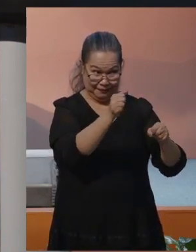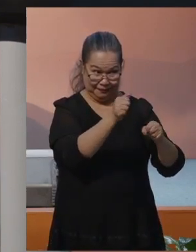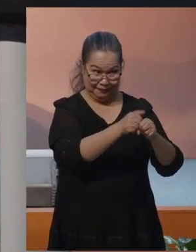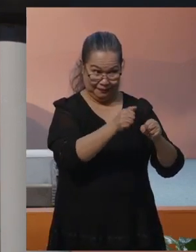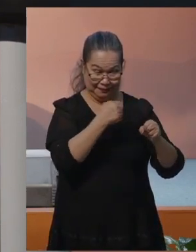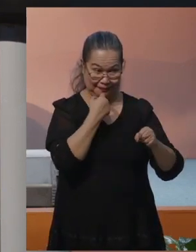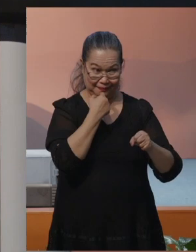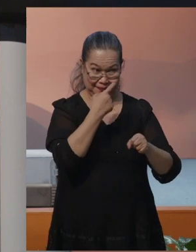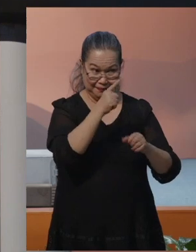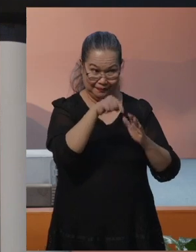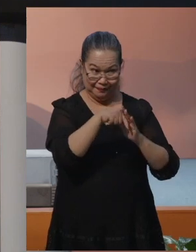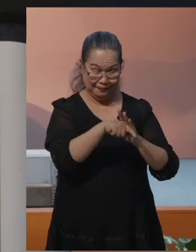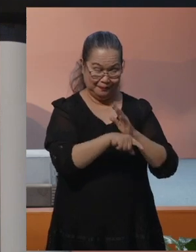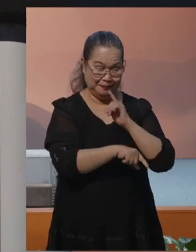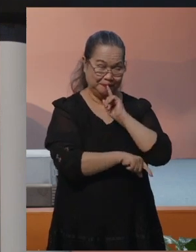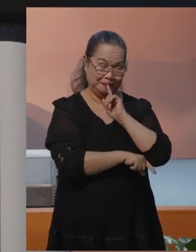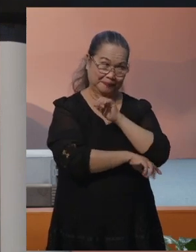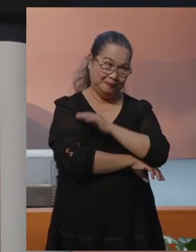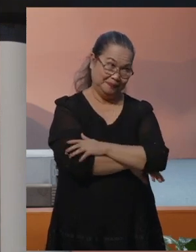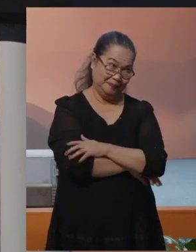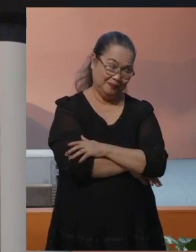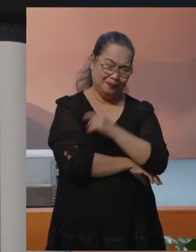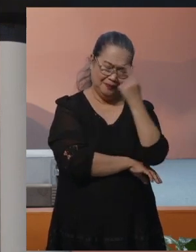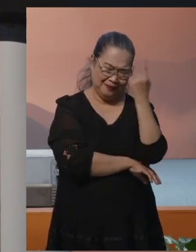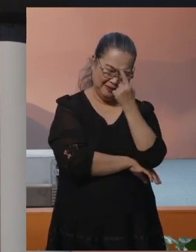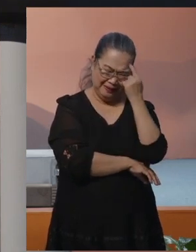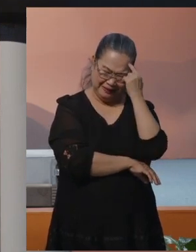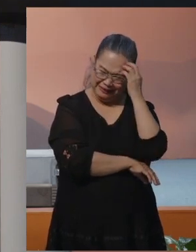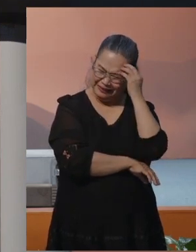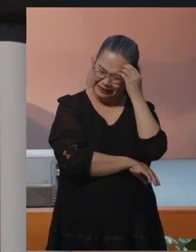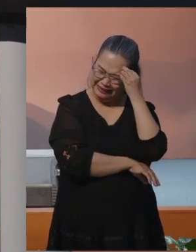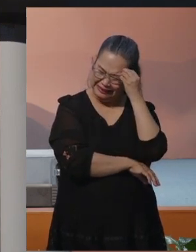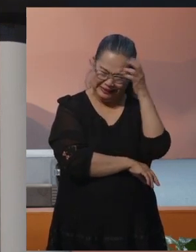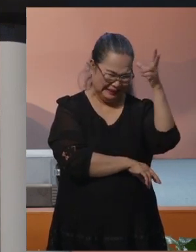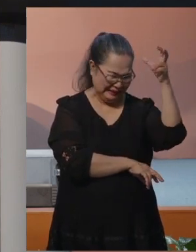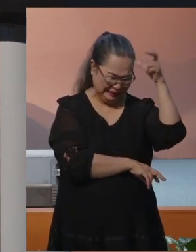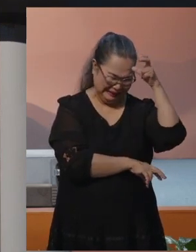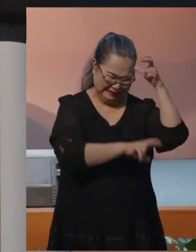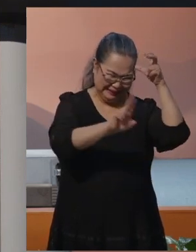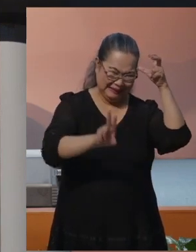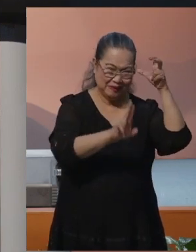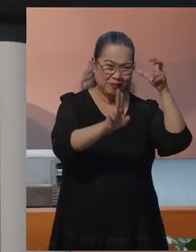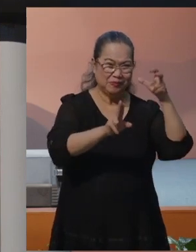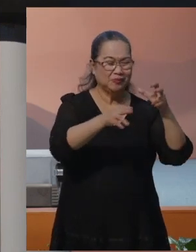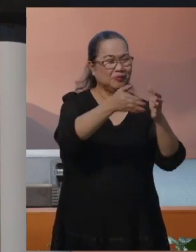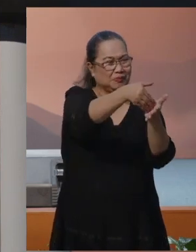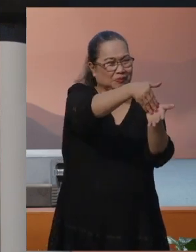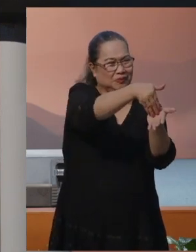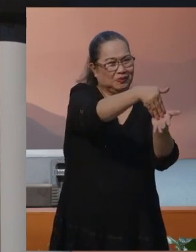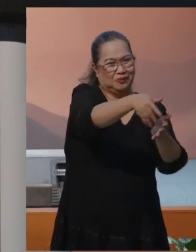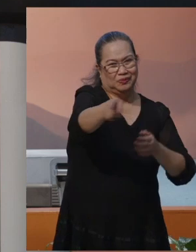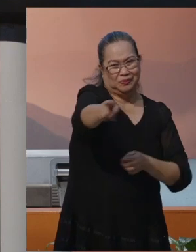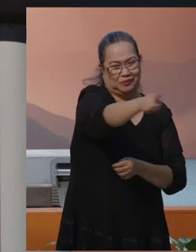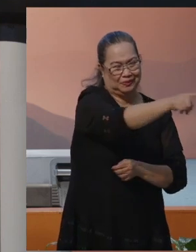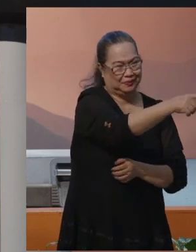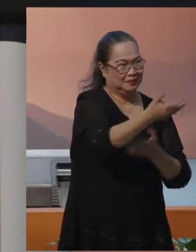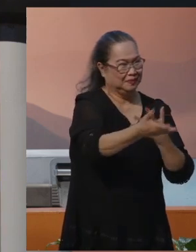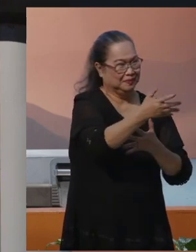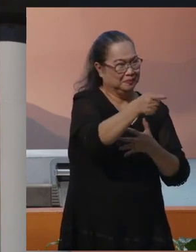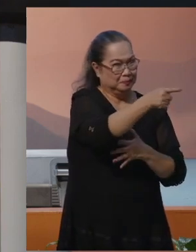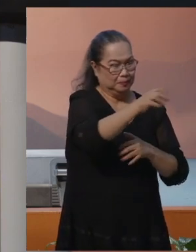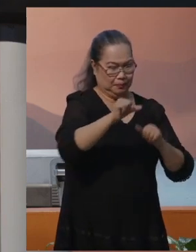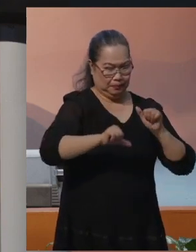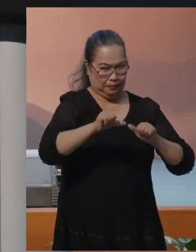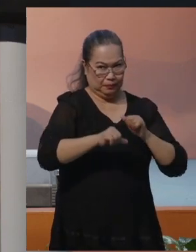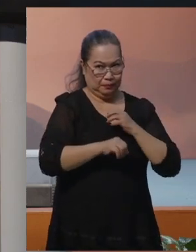kayong natatempt na gawin. Palaging ginagamit ng Diablo na pahinain kayo. Maaring nagda-doubt kayo